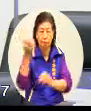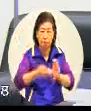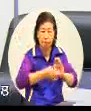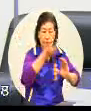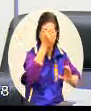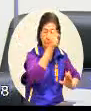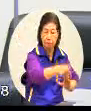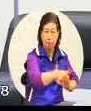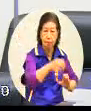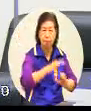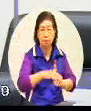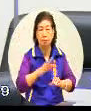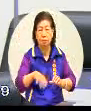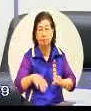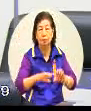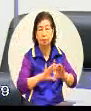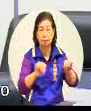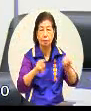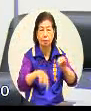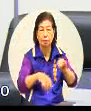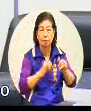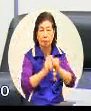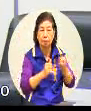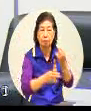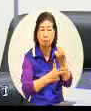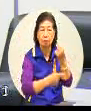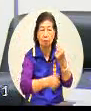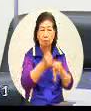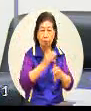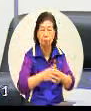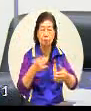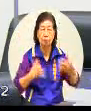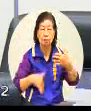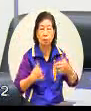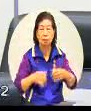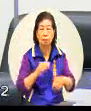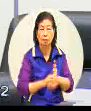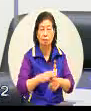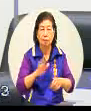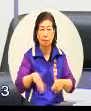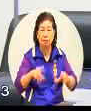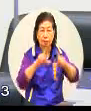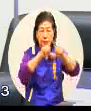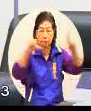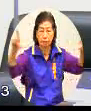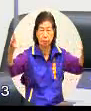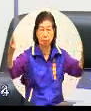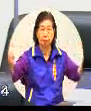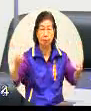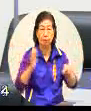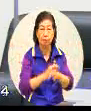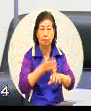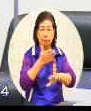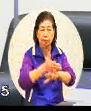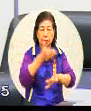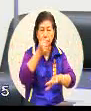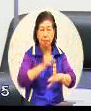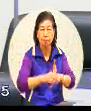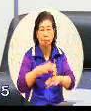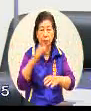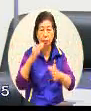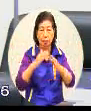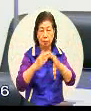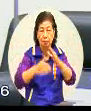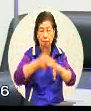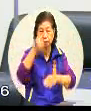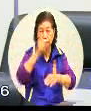人也好，里长也好，大家拢足欢喜。啊，里长呢，佮特别做一个布条呢，感谢市长，讲来开通这条路。结